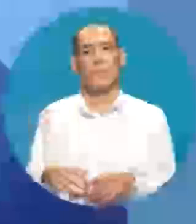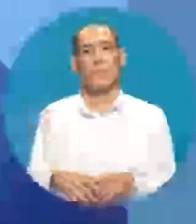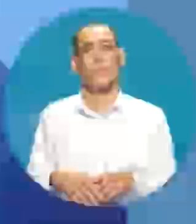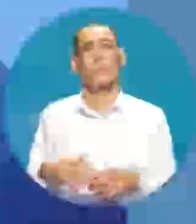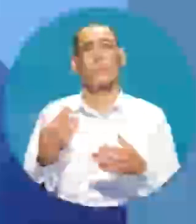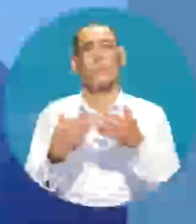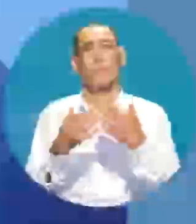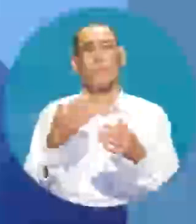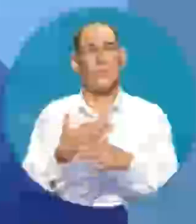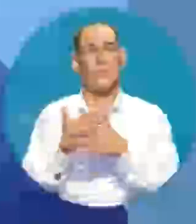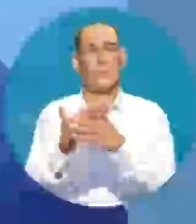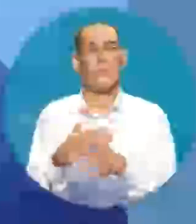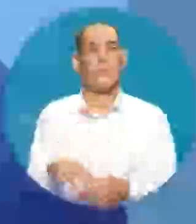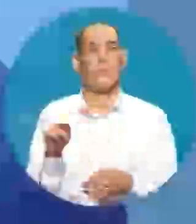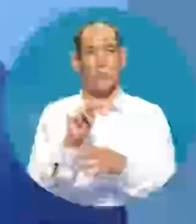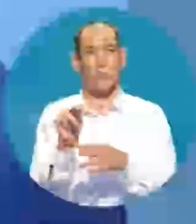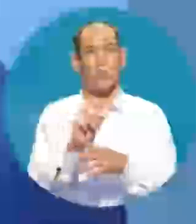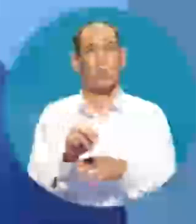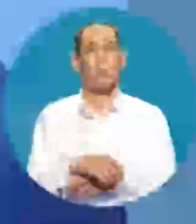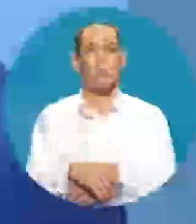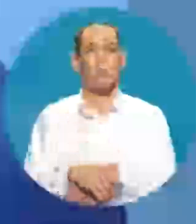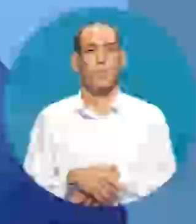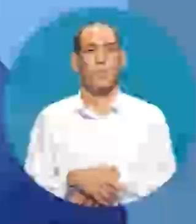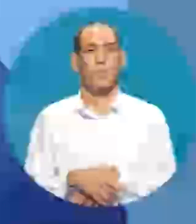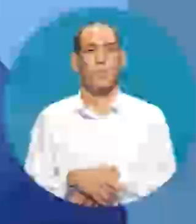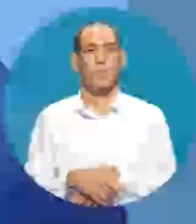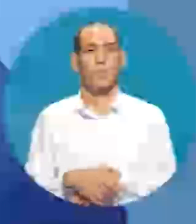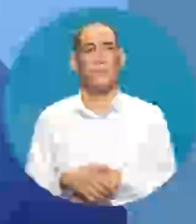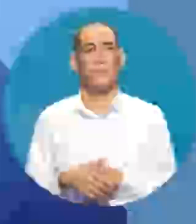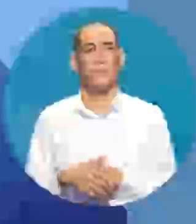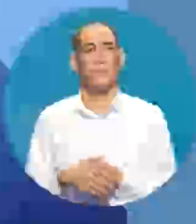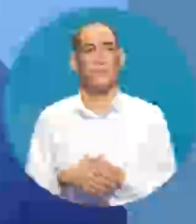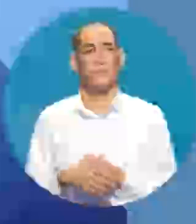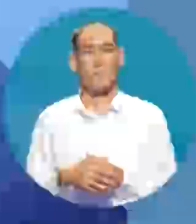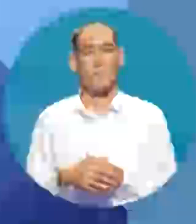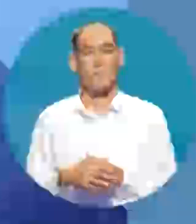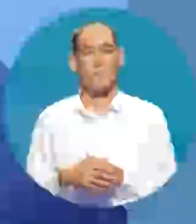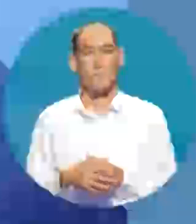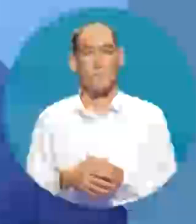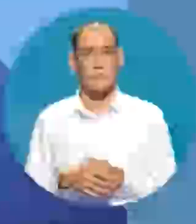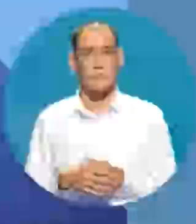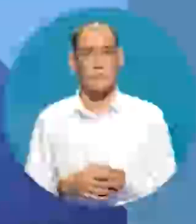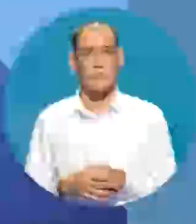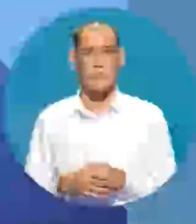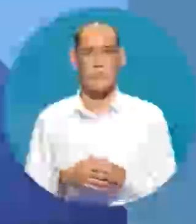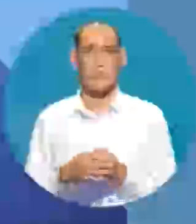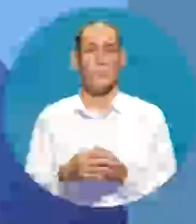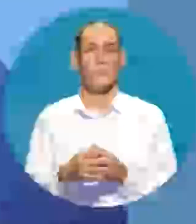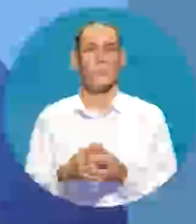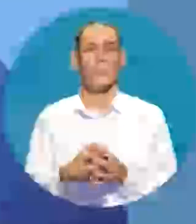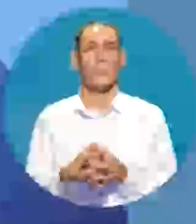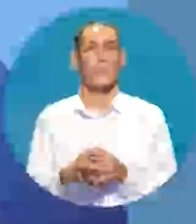bizler sizlerimden almanın süretin kağızdan kol jardeminde üyrenemiz.